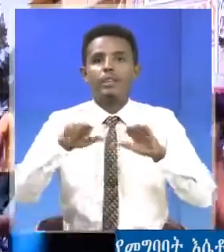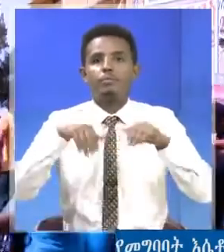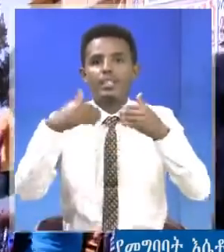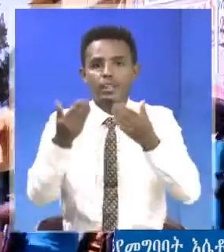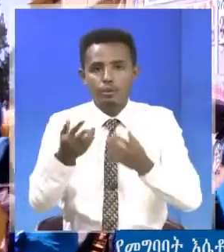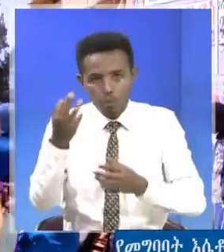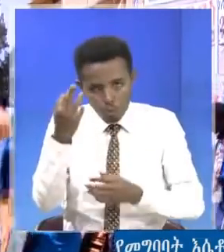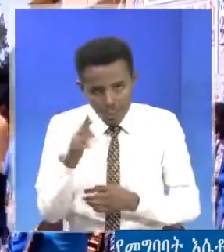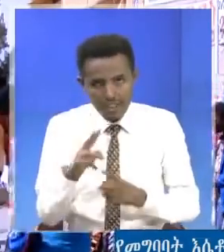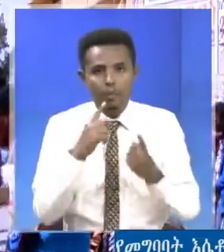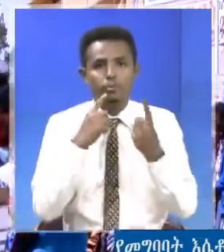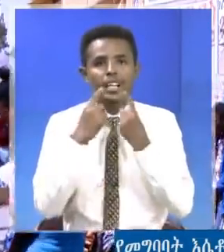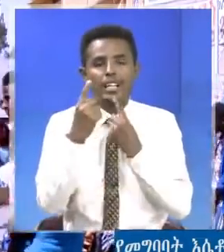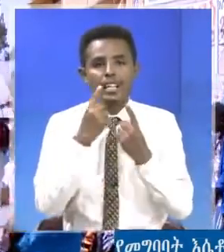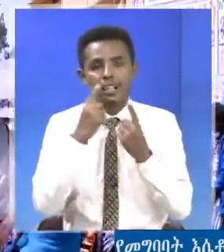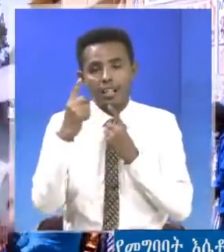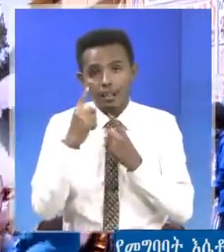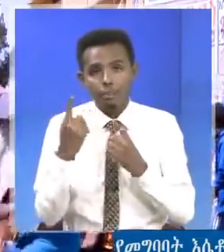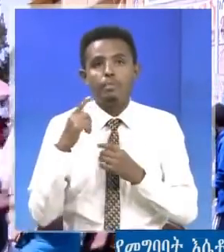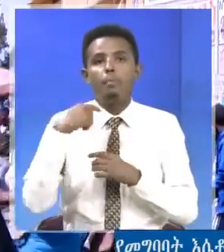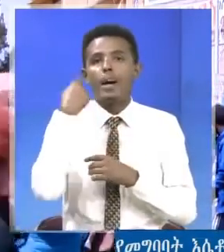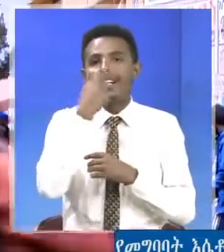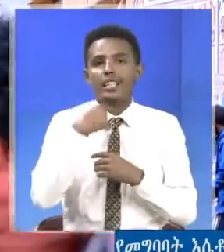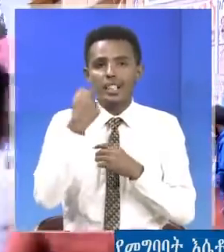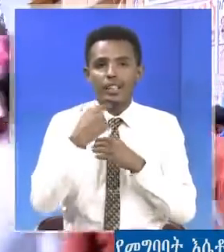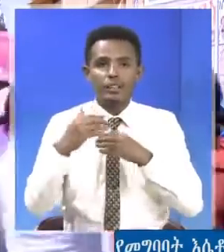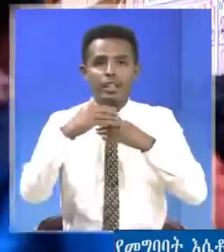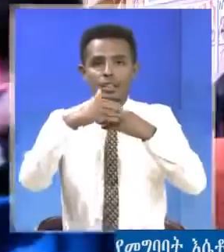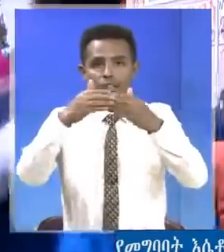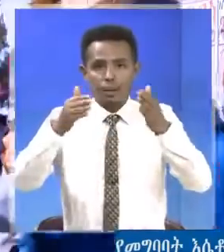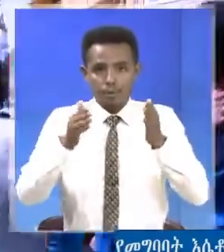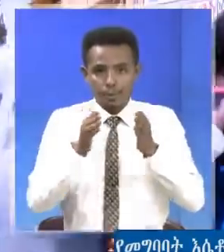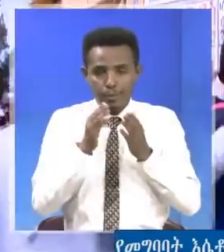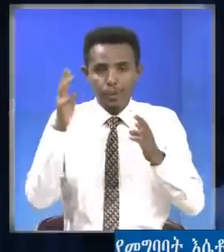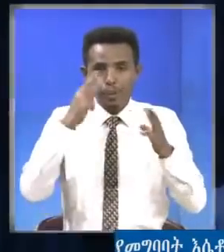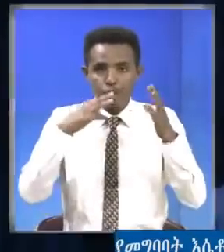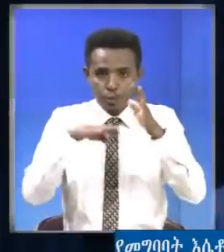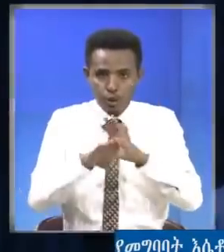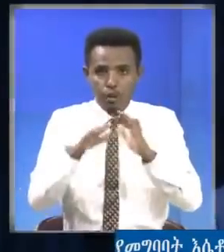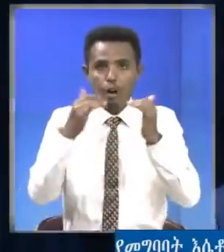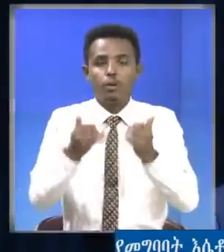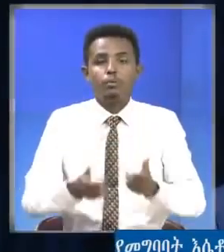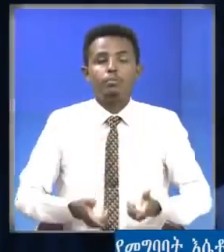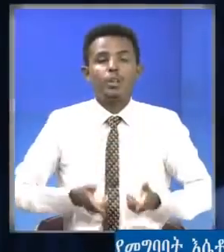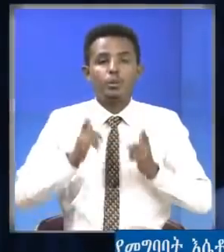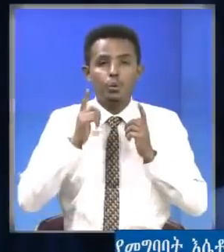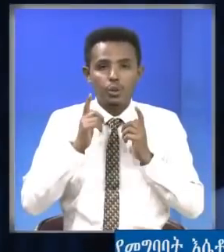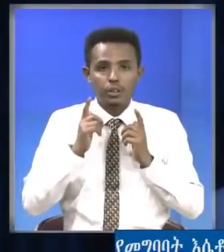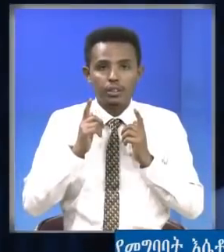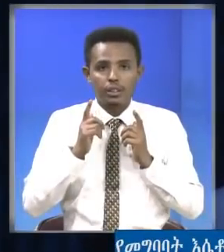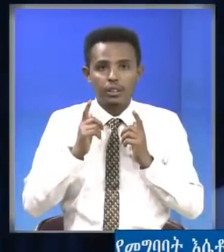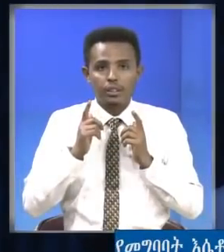ወይስ መነጋገርን በማንነታችን ሸብበን አሁንም በችግር ውስጥ መኖር? ከጠመንጃ